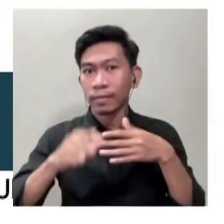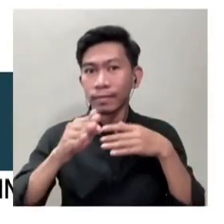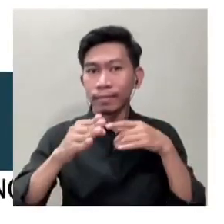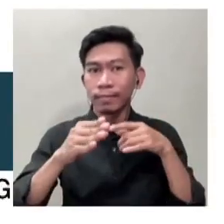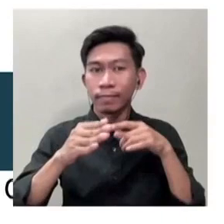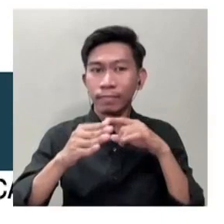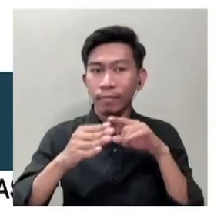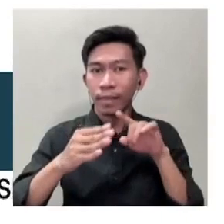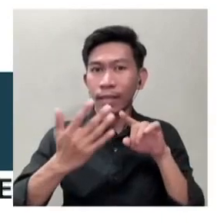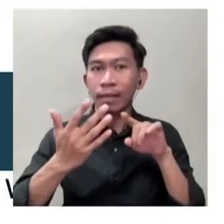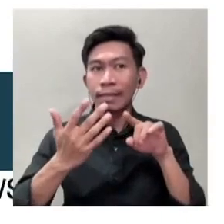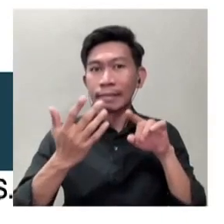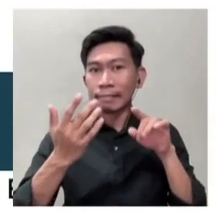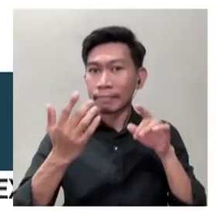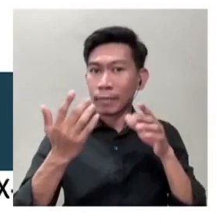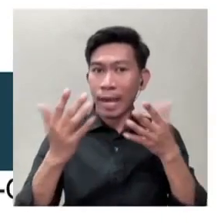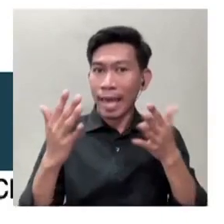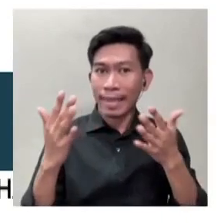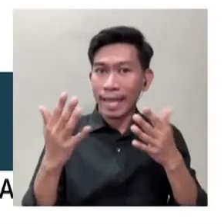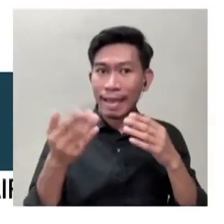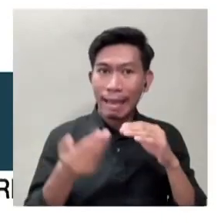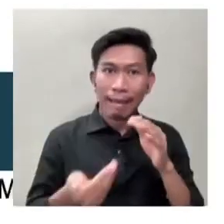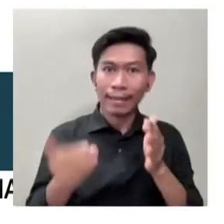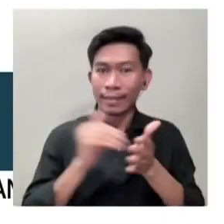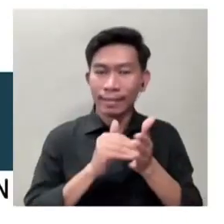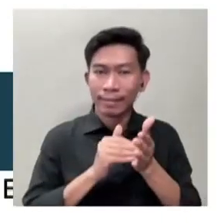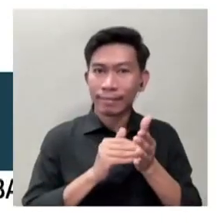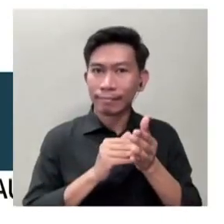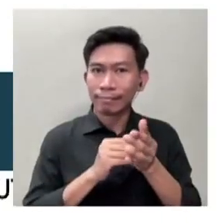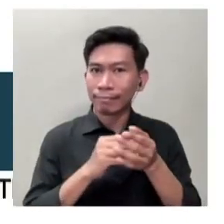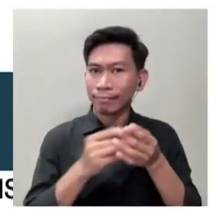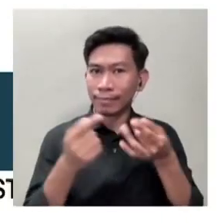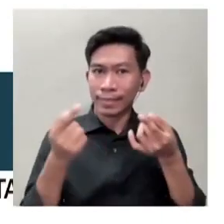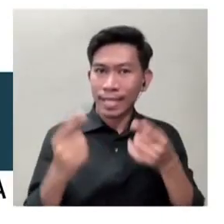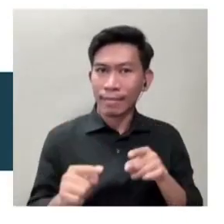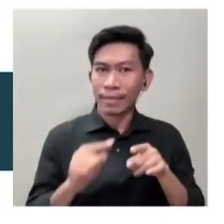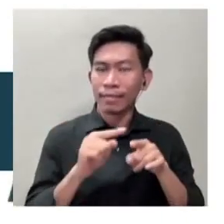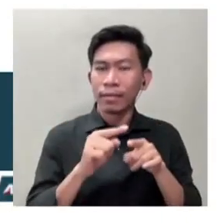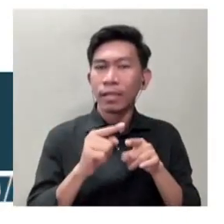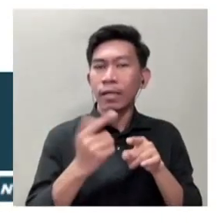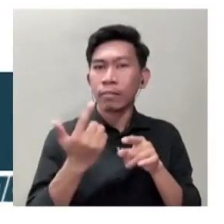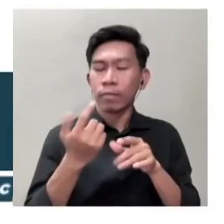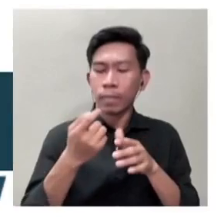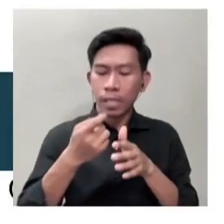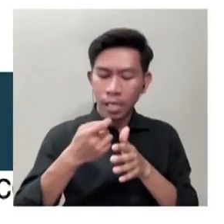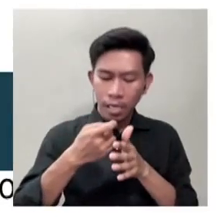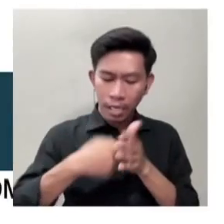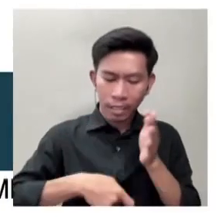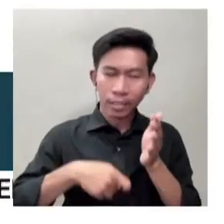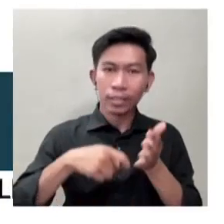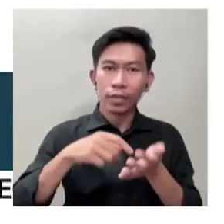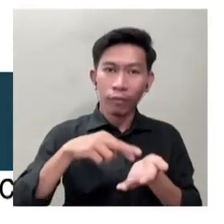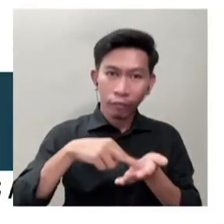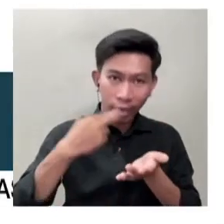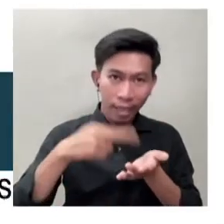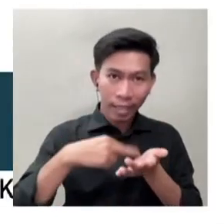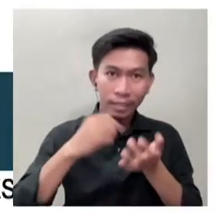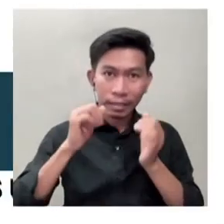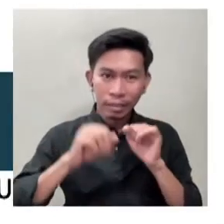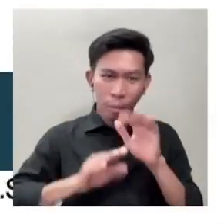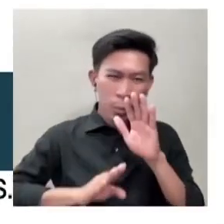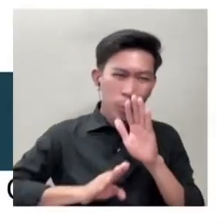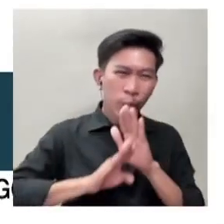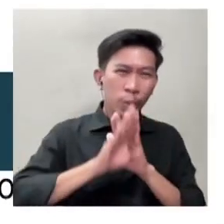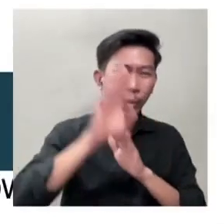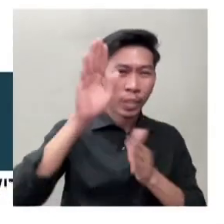we won't be seeing another situation wherein the price of rice will skyrocket again.